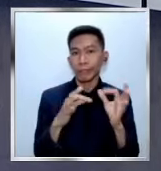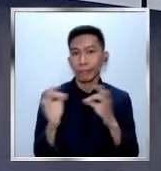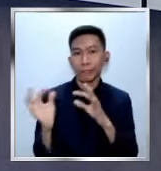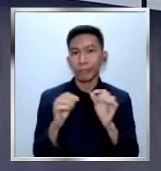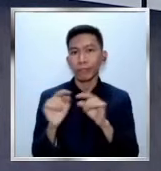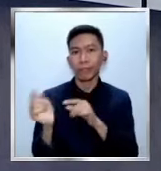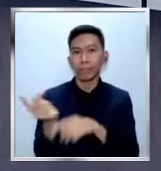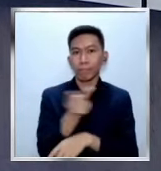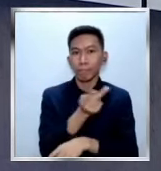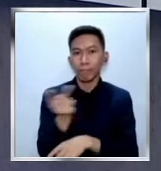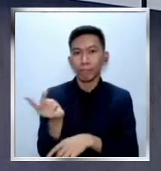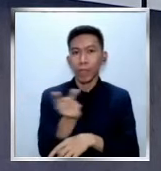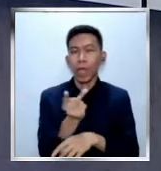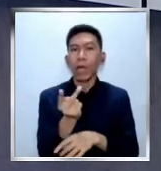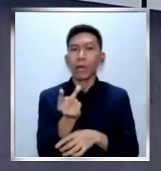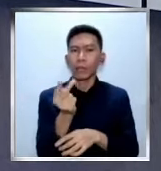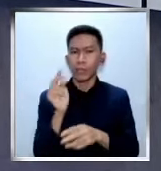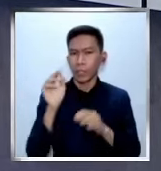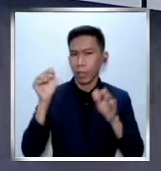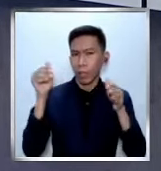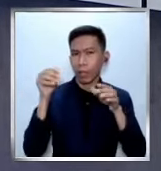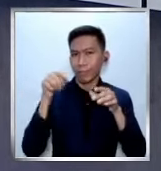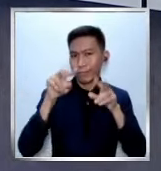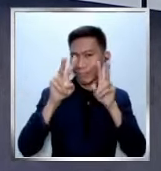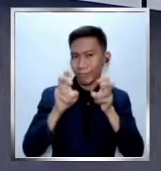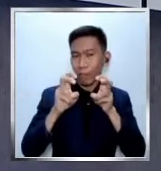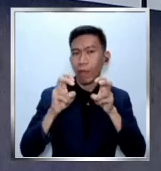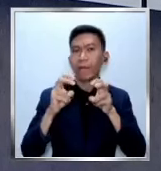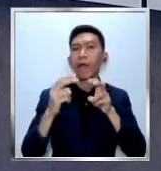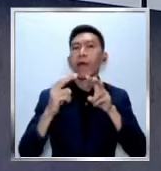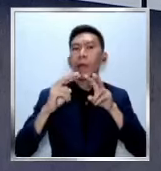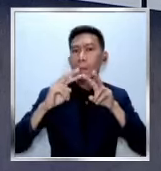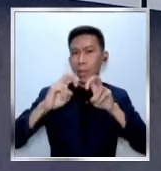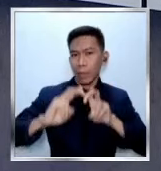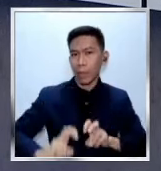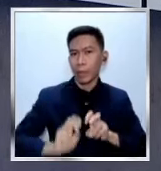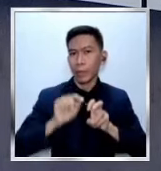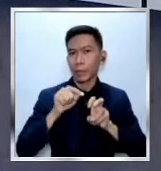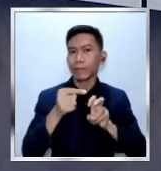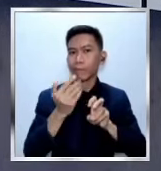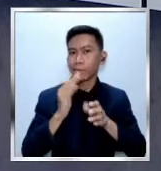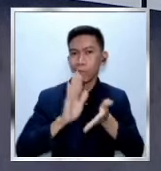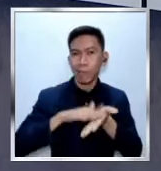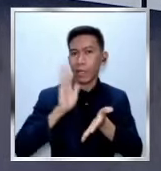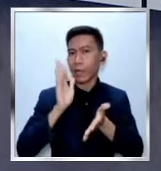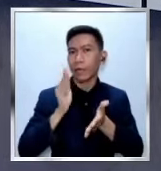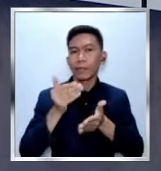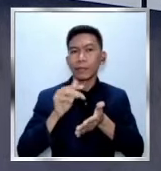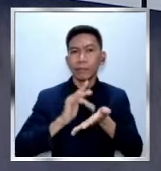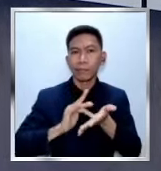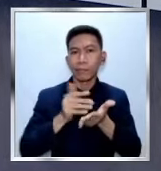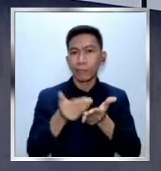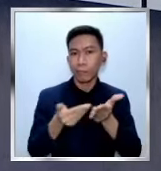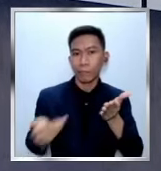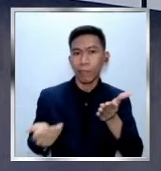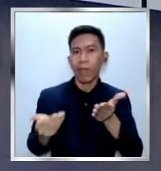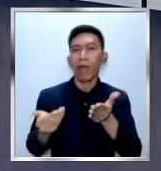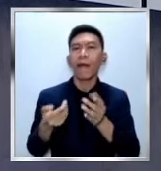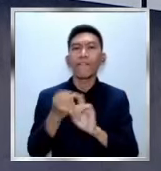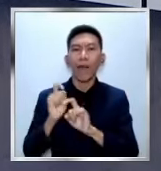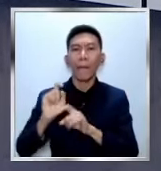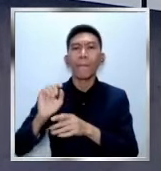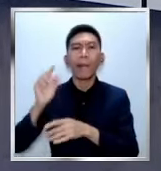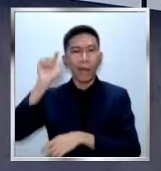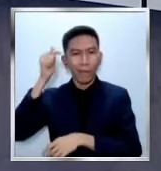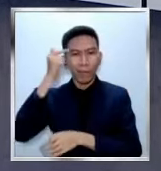sa overpriced umanong mga medical supplies na binili ng gobyerno. Sabi ni Senate President Tito Sotto, wala raw ganitong pakay